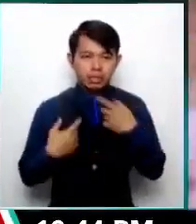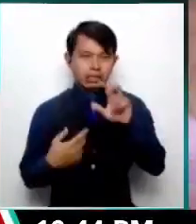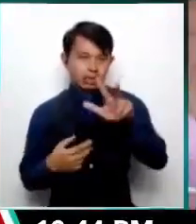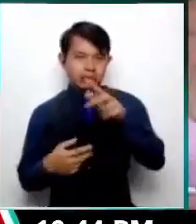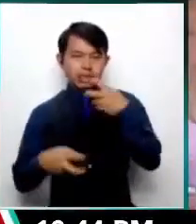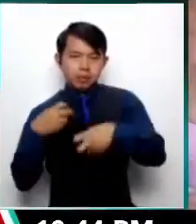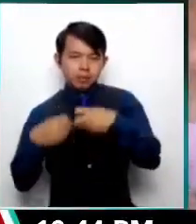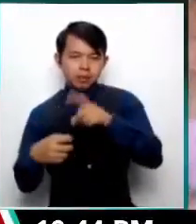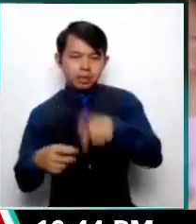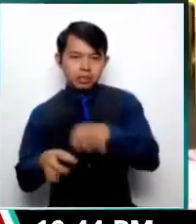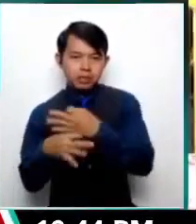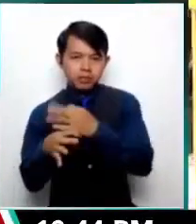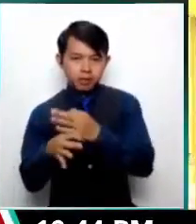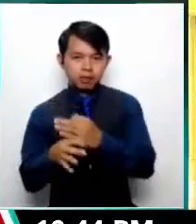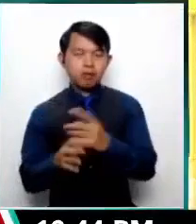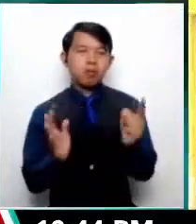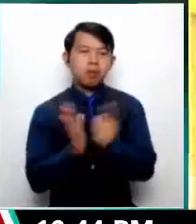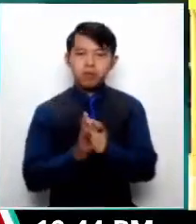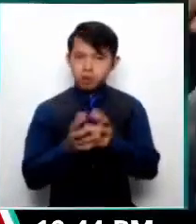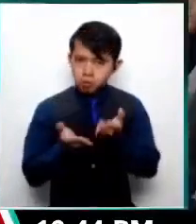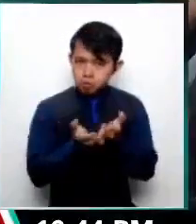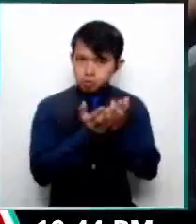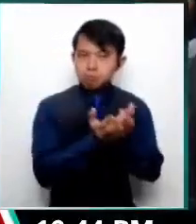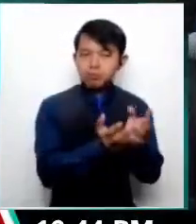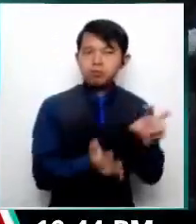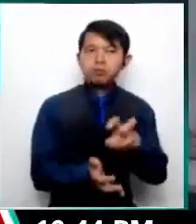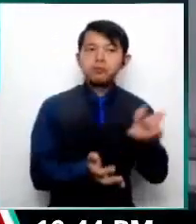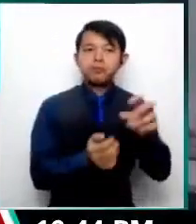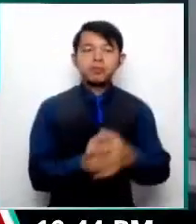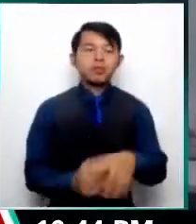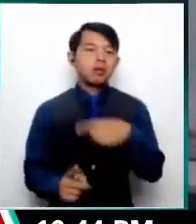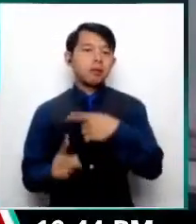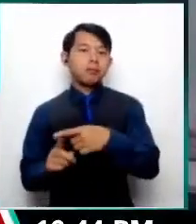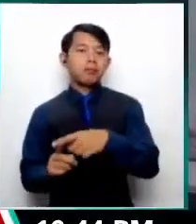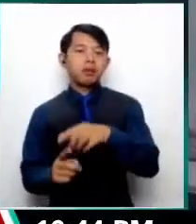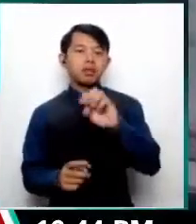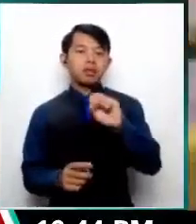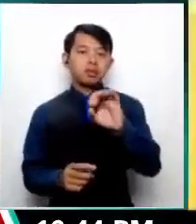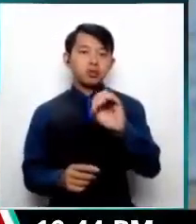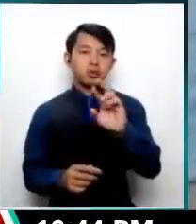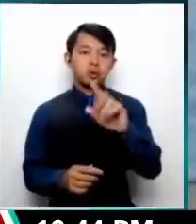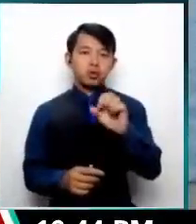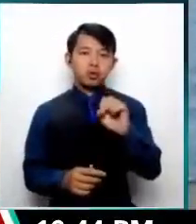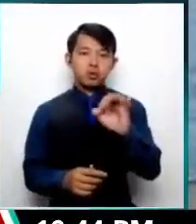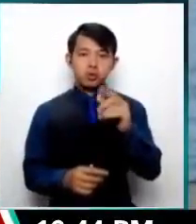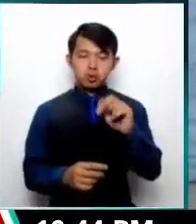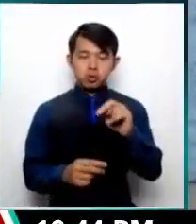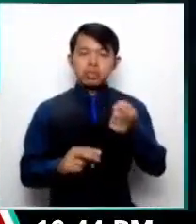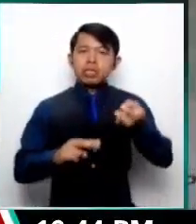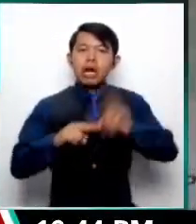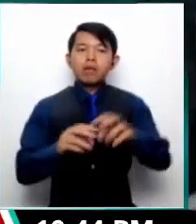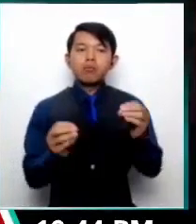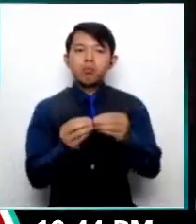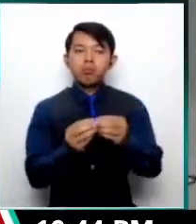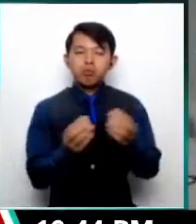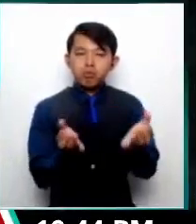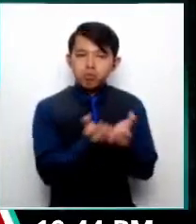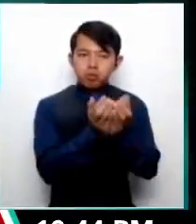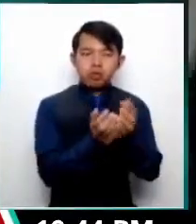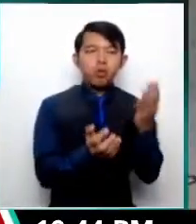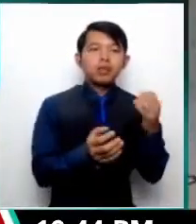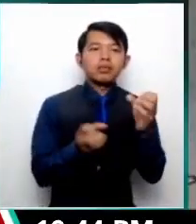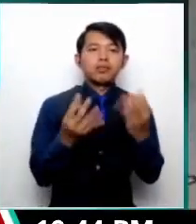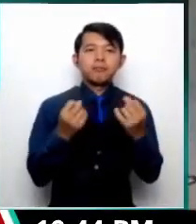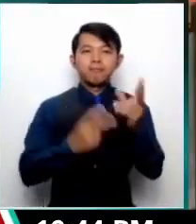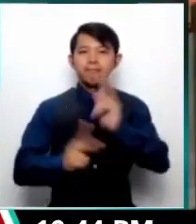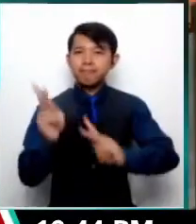maglayag. Nagdagdag naman ng biyahe sa Matnog, Sorsogon dahil sa dami ng mga pasahero. Sa Batangas Port naman, nasa